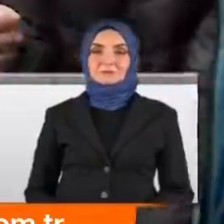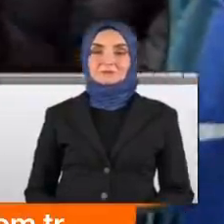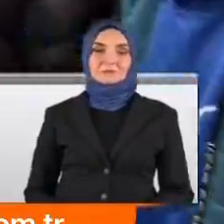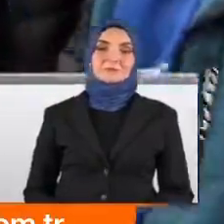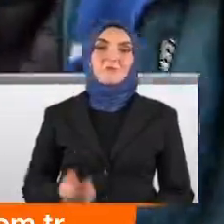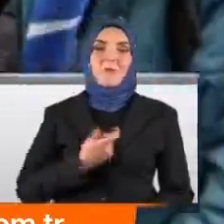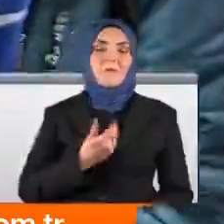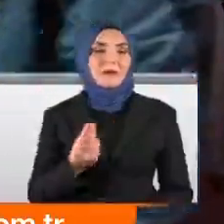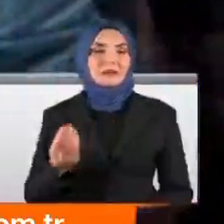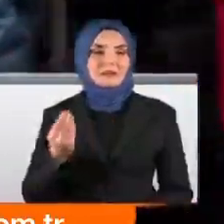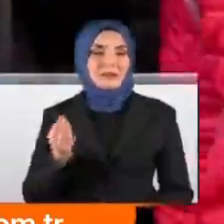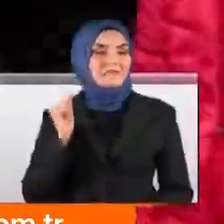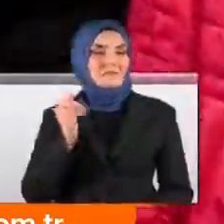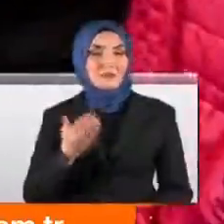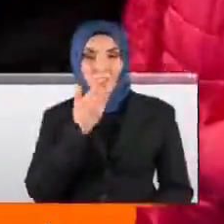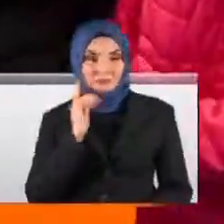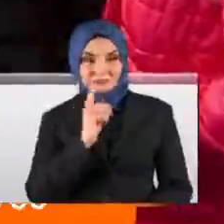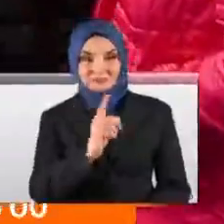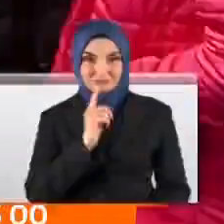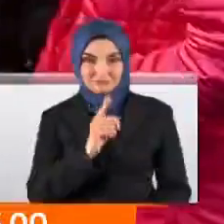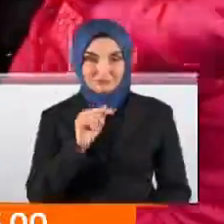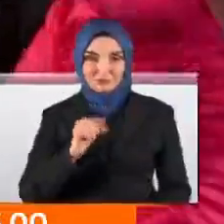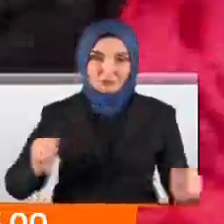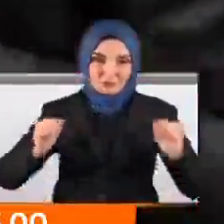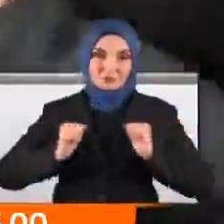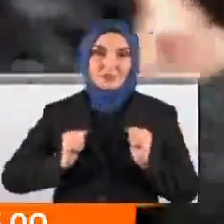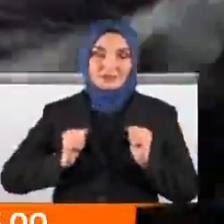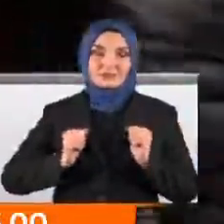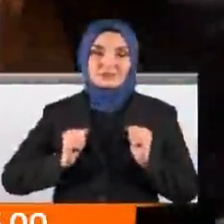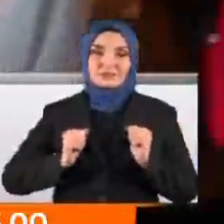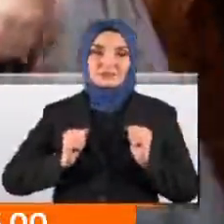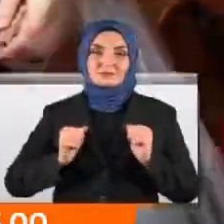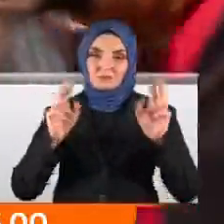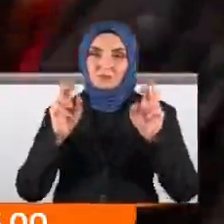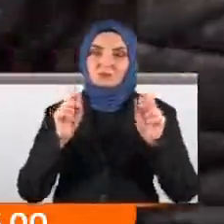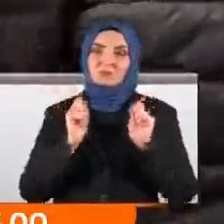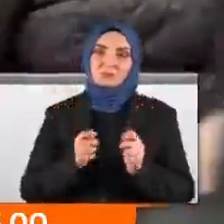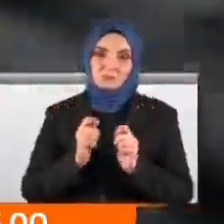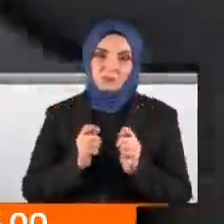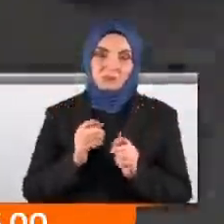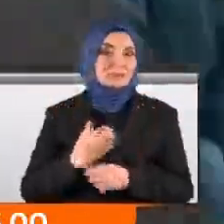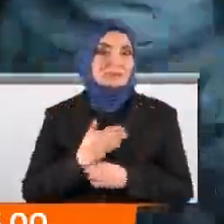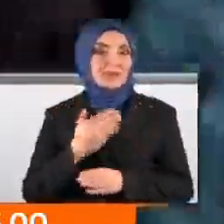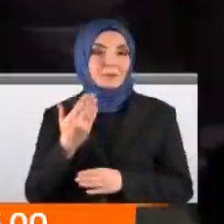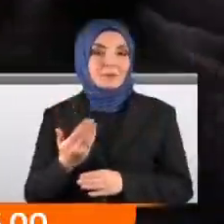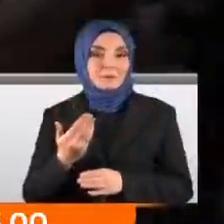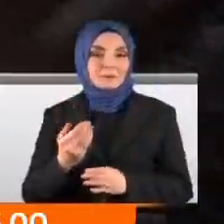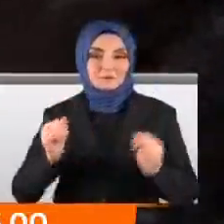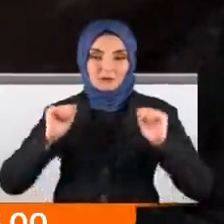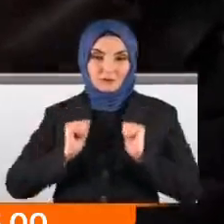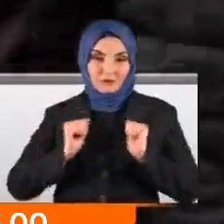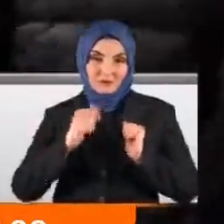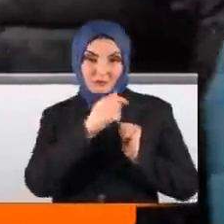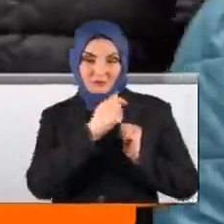Öğrenciler en çok okula giderken işte bu sırt çantalarını taşımakla zorlanıyor. Nedeni ise işte bakınız sırtımda bir çanta var.